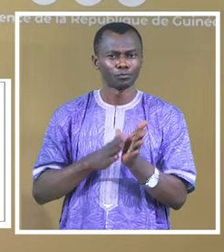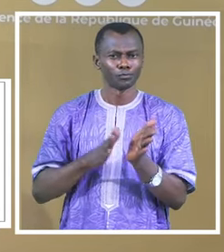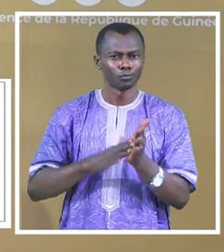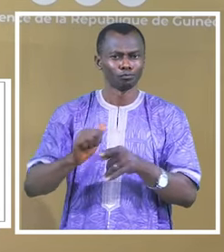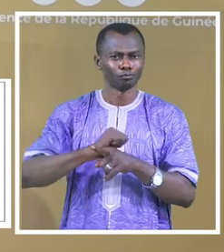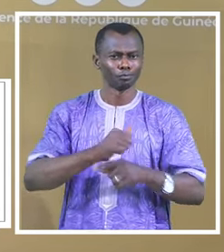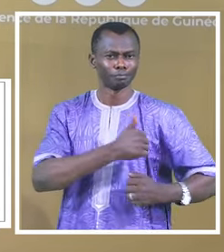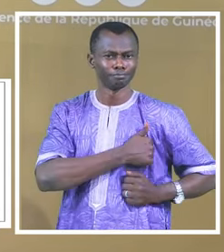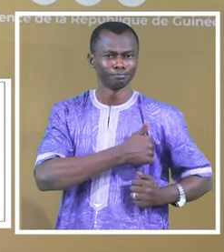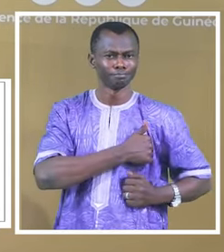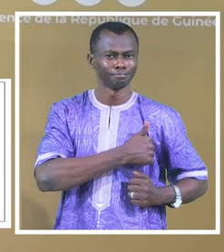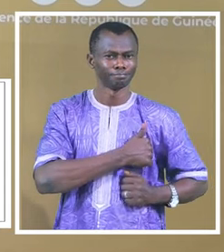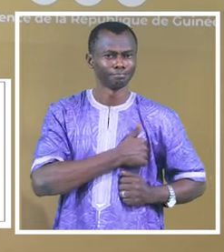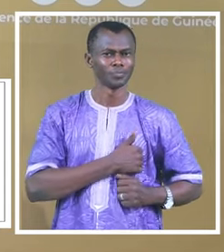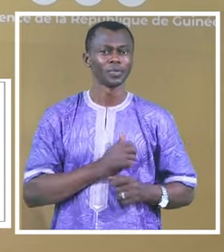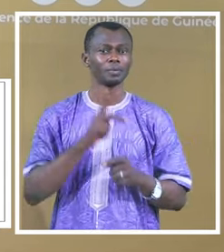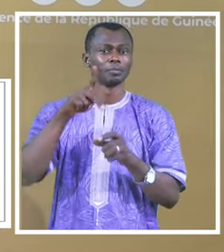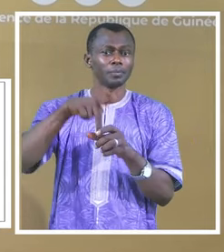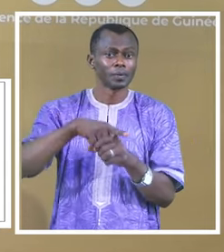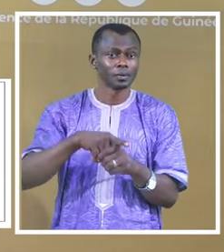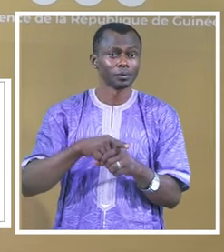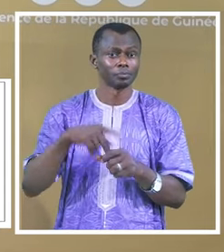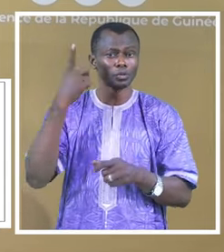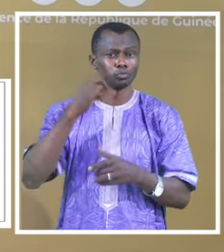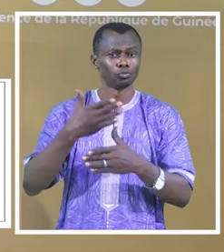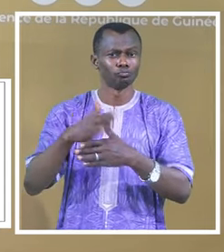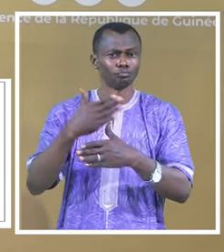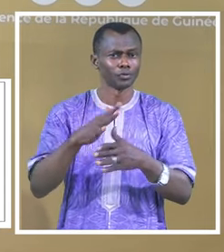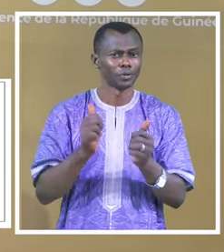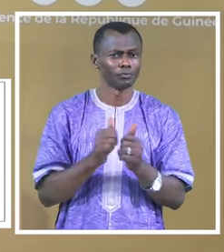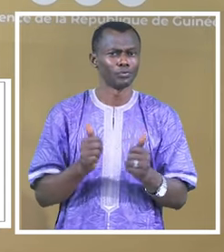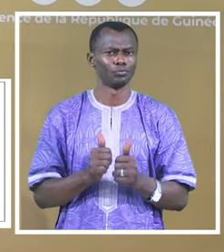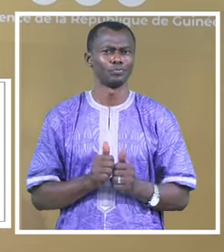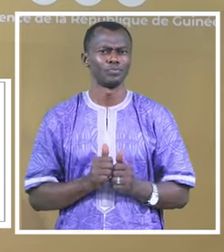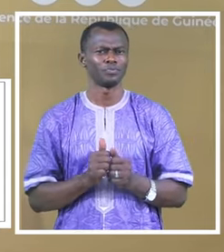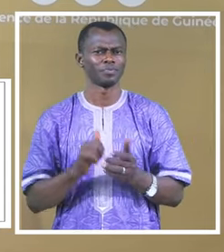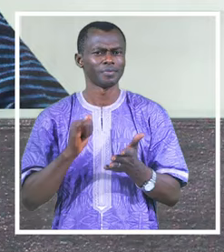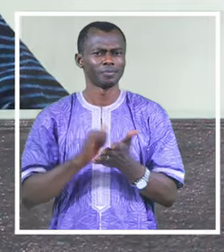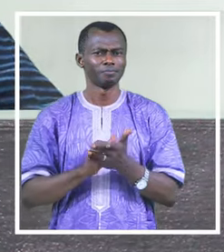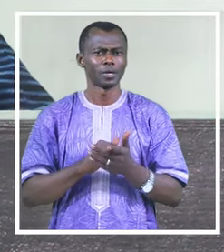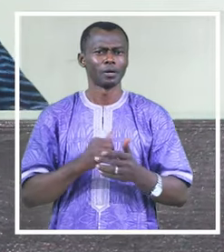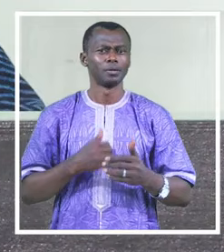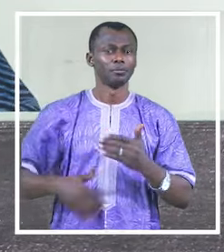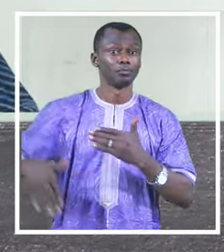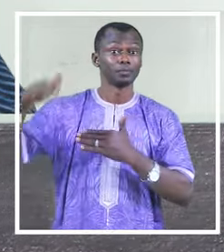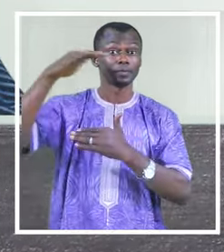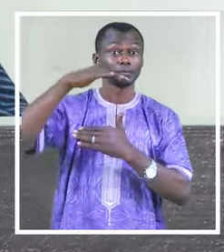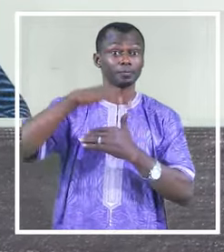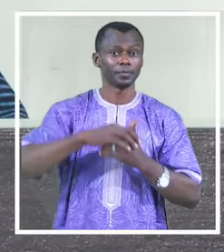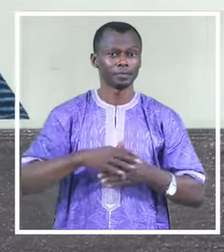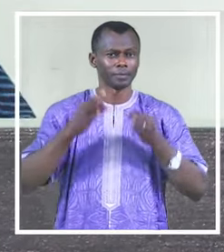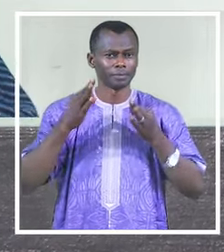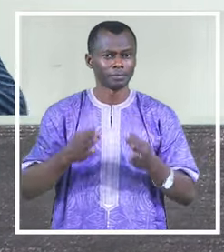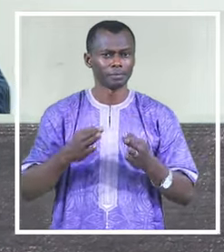l'excellence et à continuer à donner le meilleur d'eux-mêmes pour défendre les valeurs de notre patrie, le chef de l'État leur a rappelé que